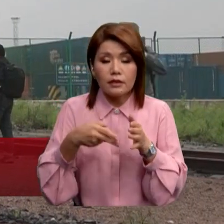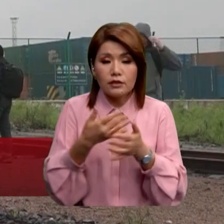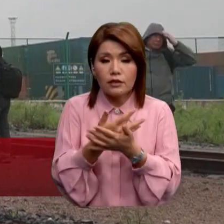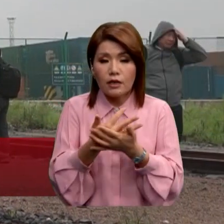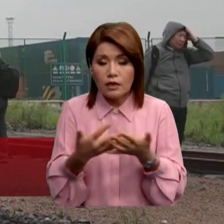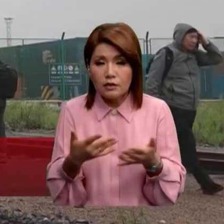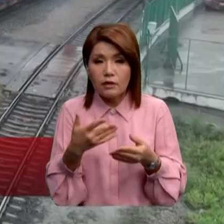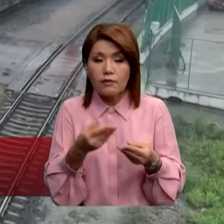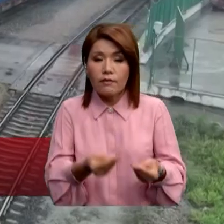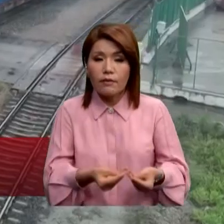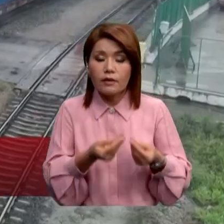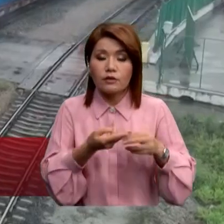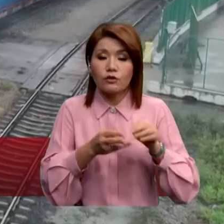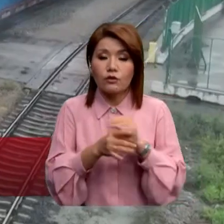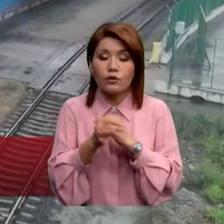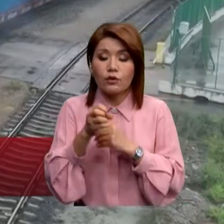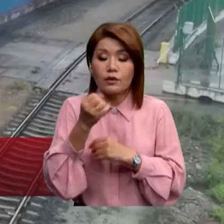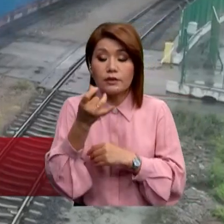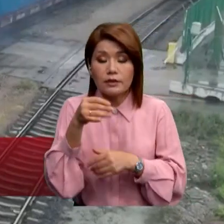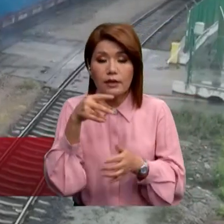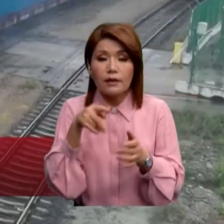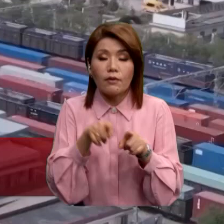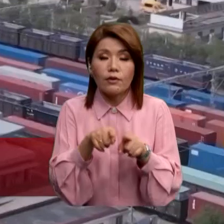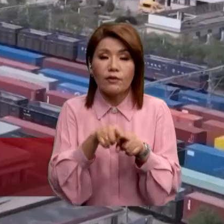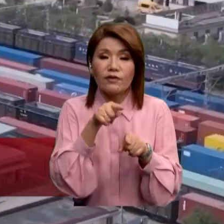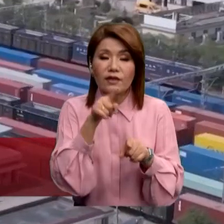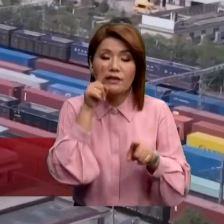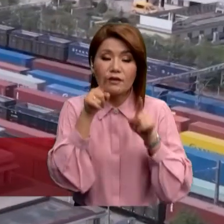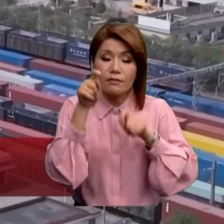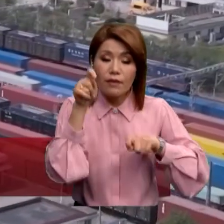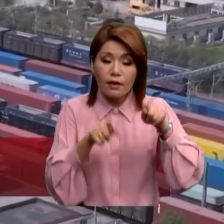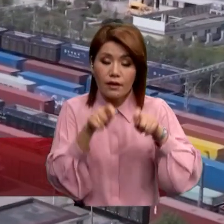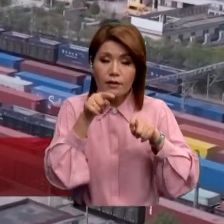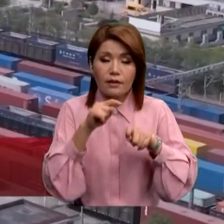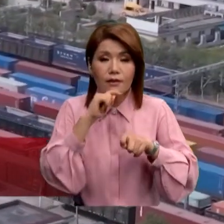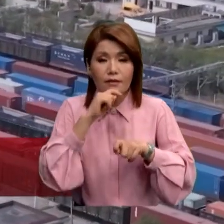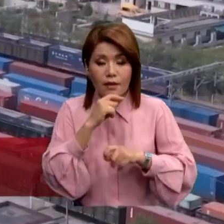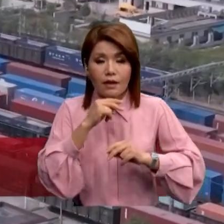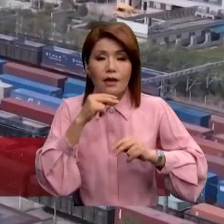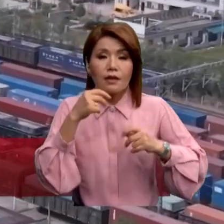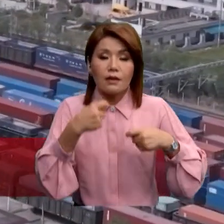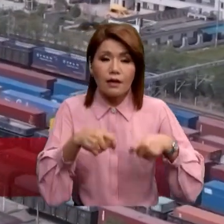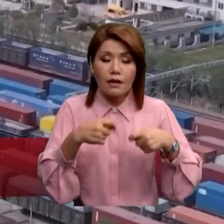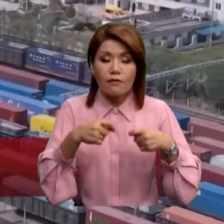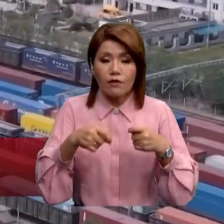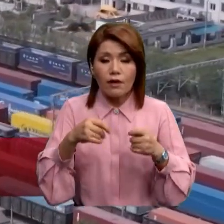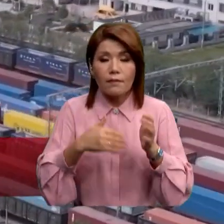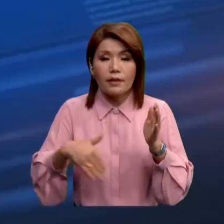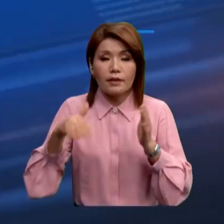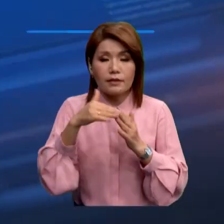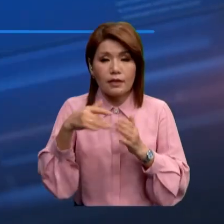возможностями. В свою очередь, Китай предстоящий саммит расценивает как возможность укрепить экономический и торговый потенциал со странами